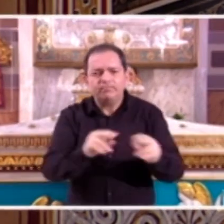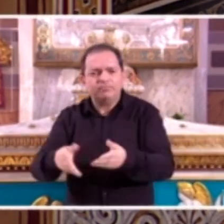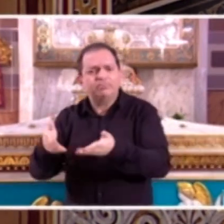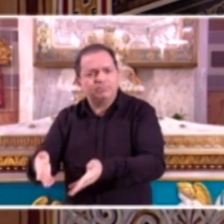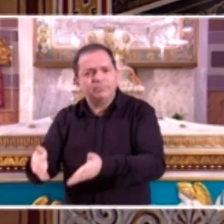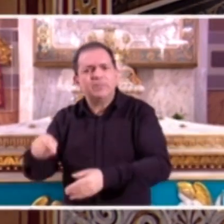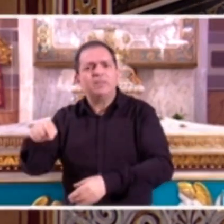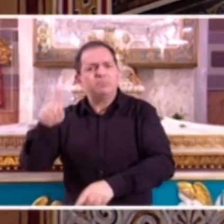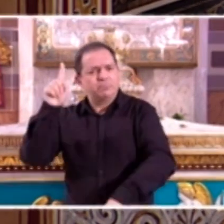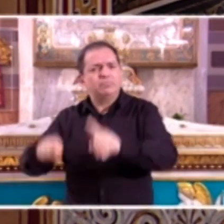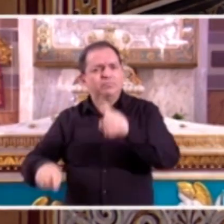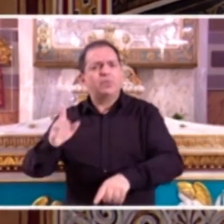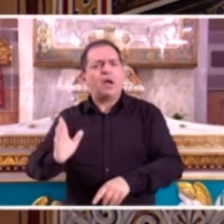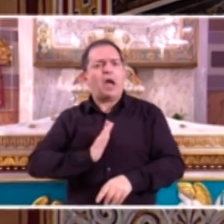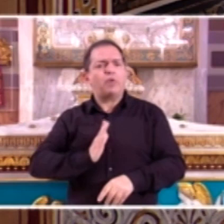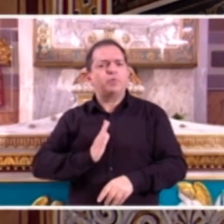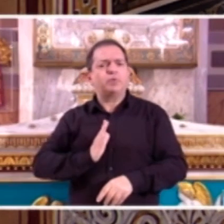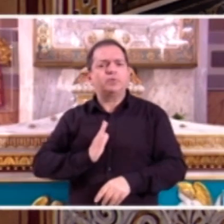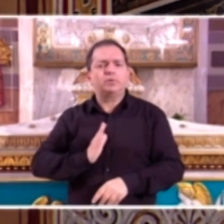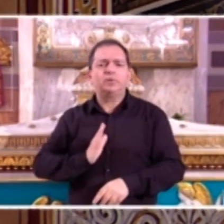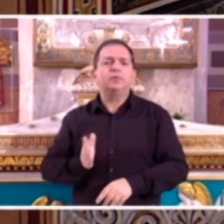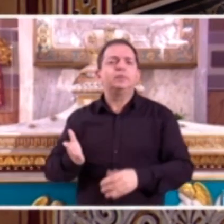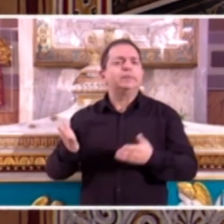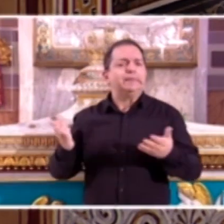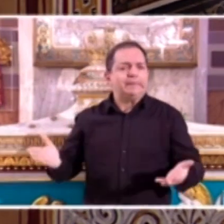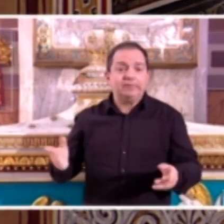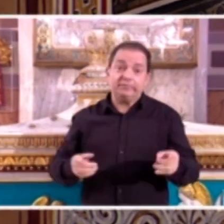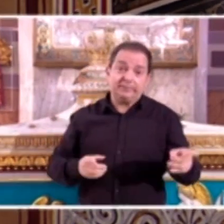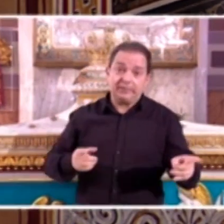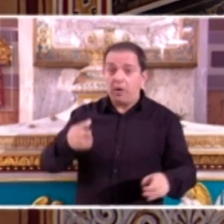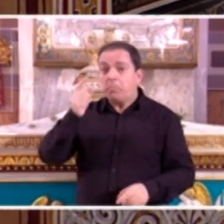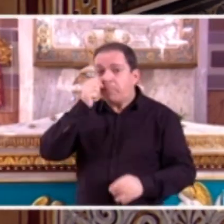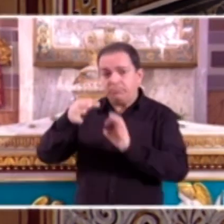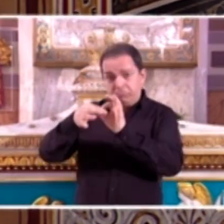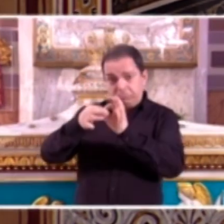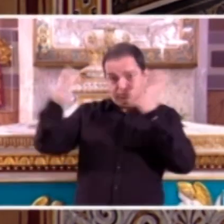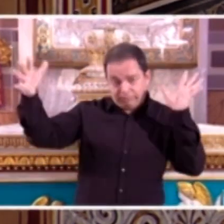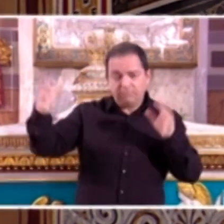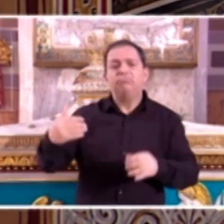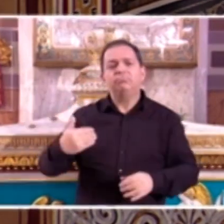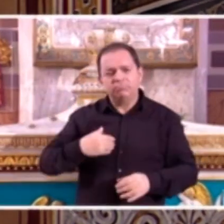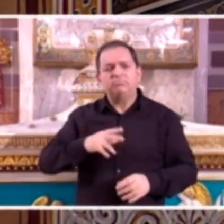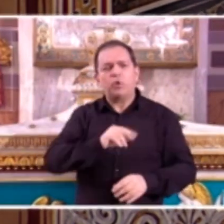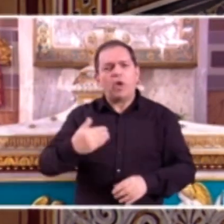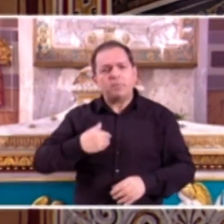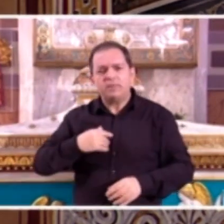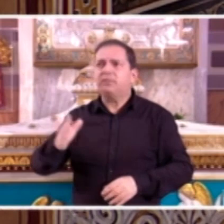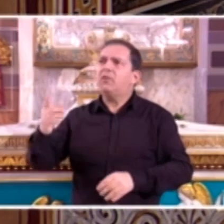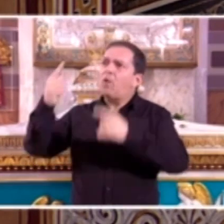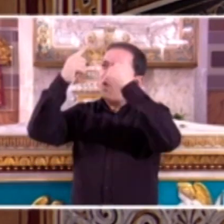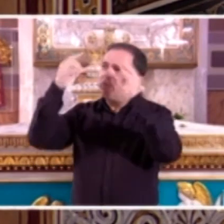διαρριγνύει την σχέση και την ενότητά του με τον Θεό, χωρίς να γνωρίζει